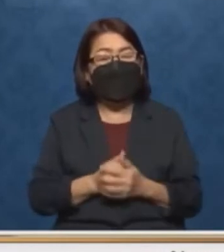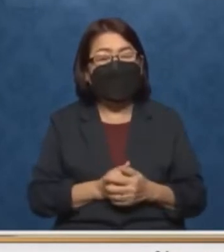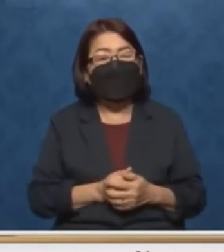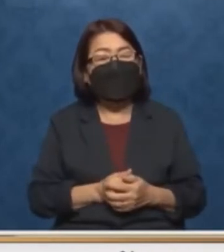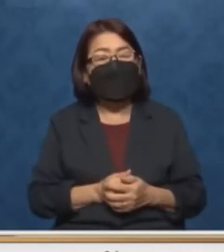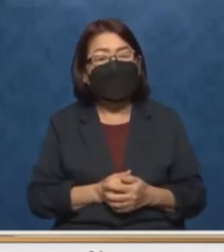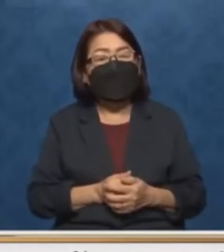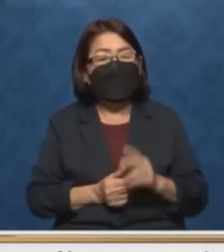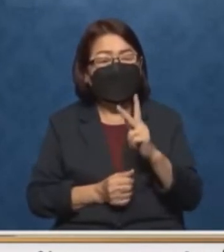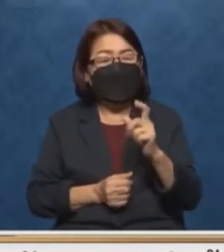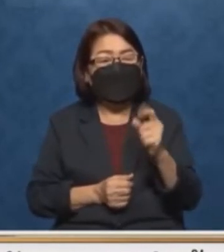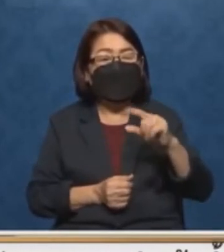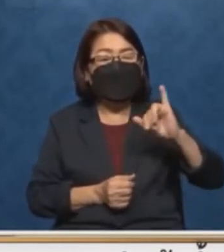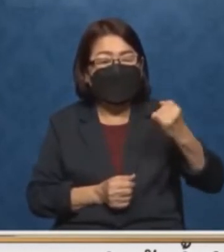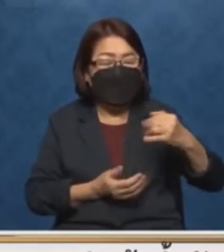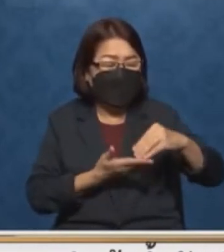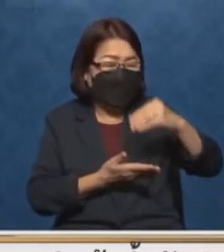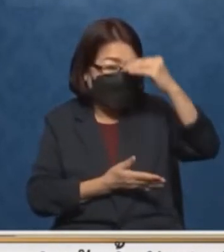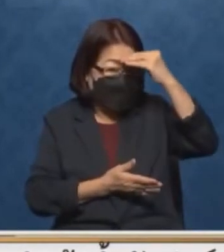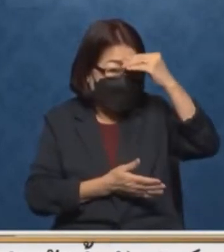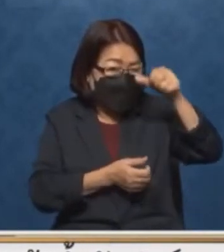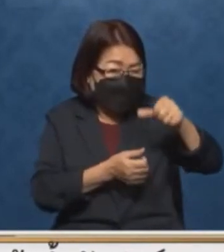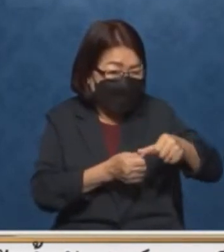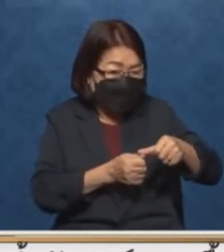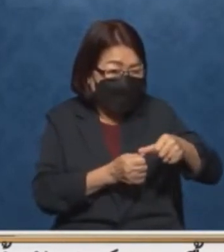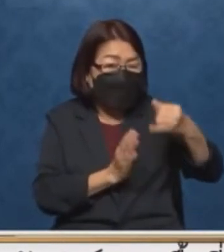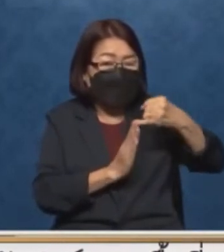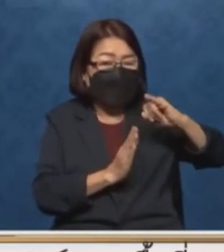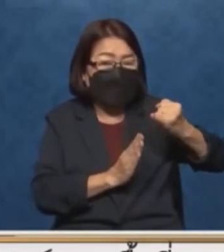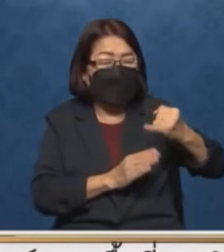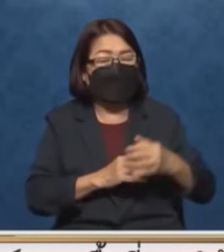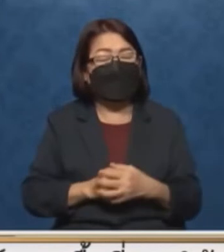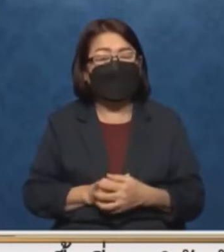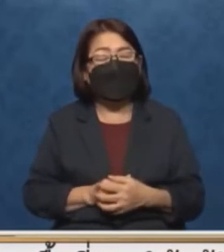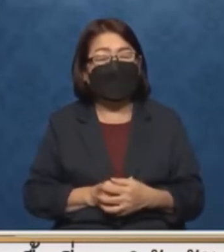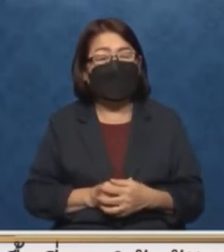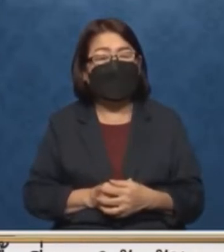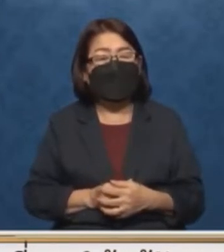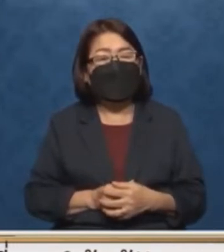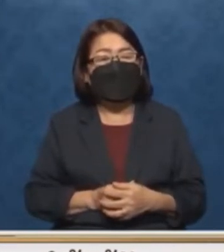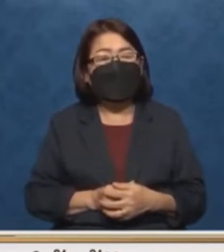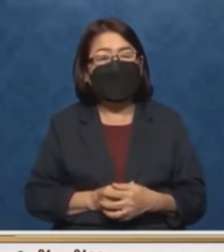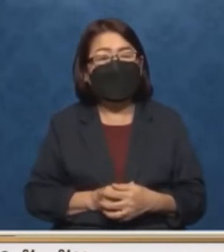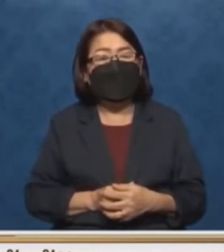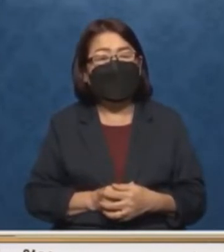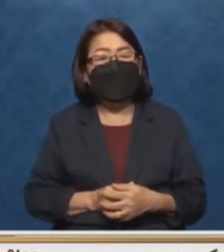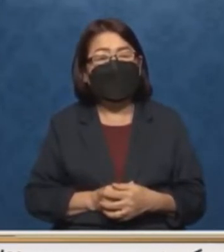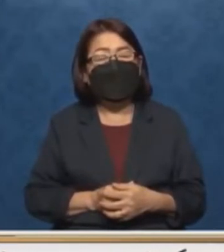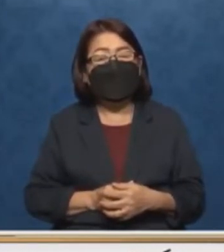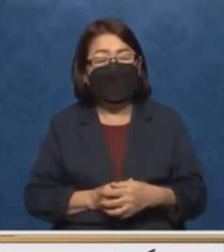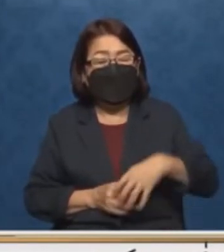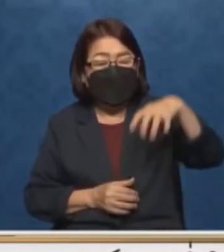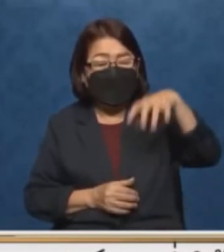ครับศึกษาธิการจังหวัดนี่แหละครับก็ถือว่าโอเคพอผ่านได้เพราะเหตุว่าเป็น